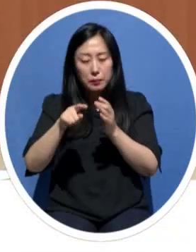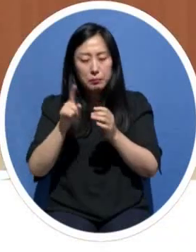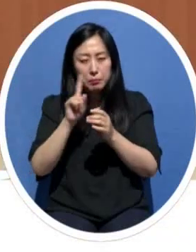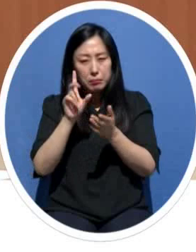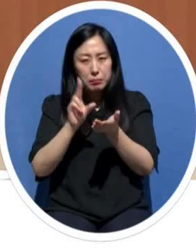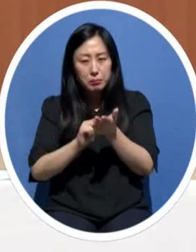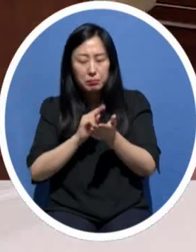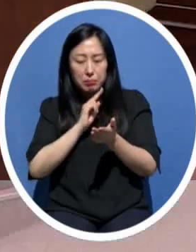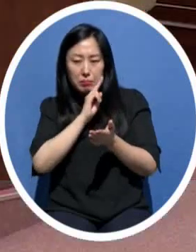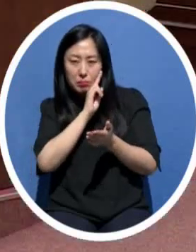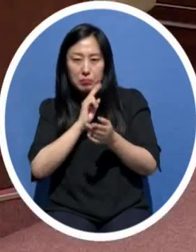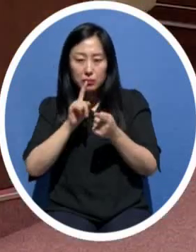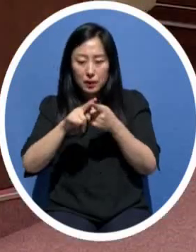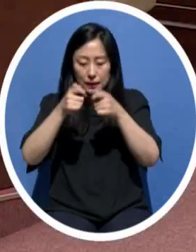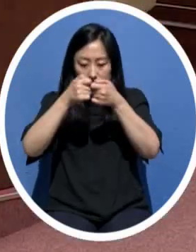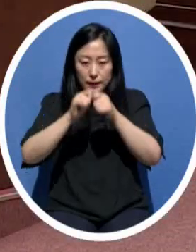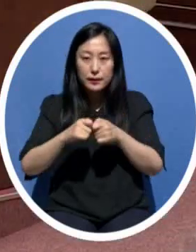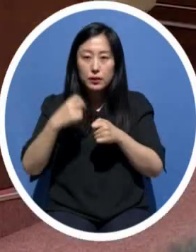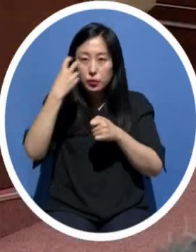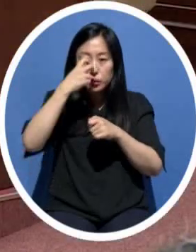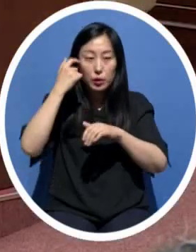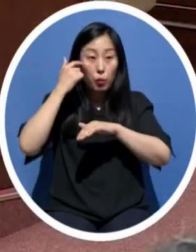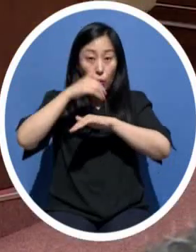대한 세부조사를 실시할 예정입니다.